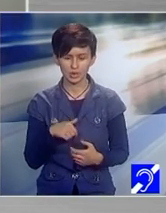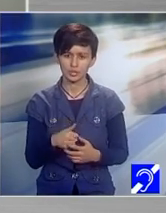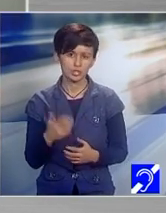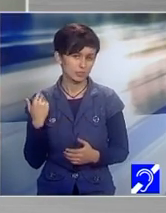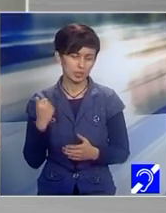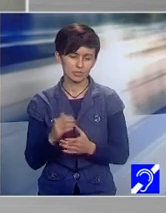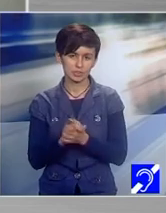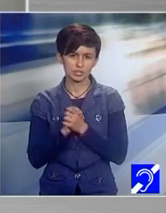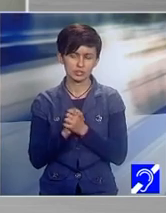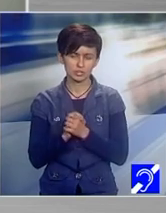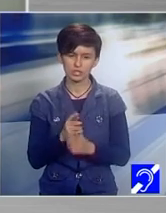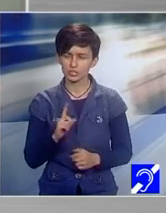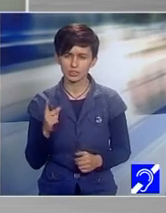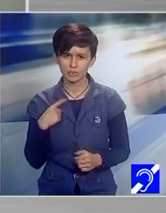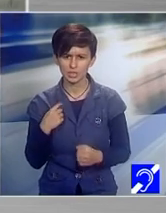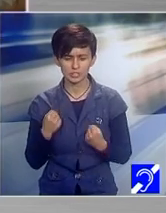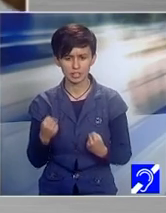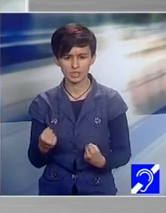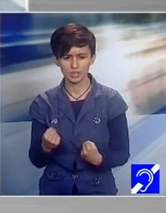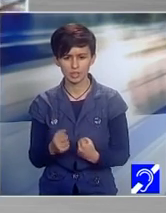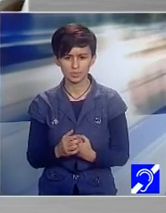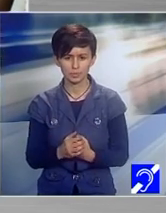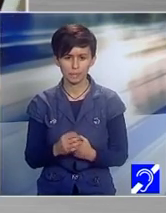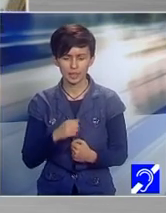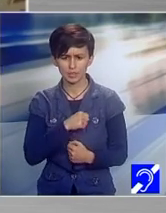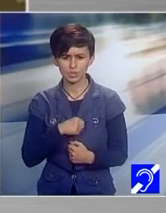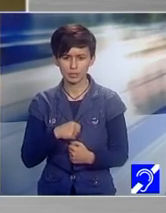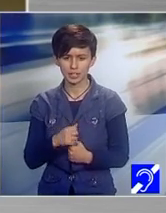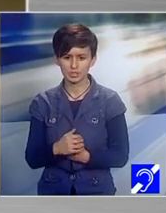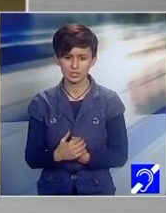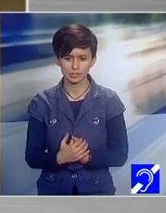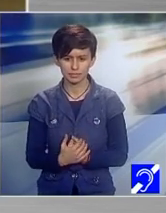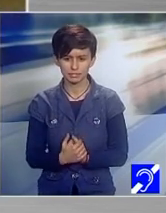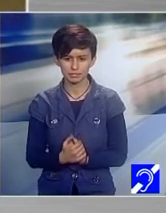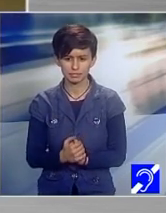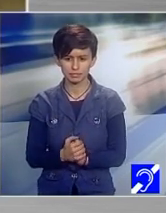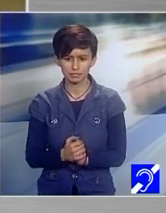spun așa. Deci nu este dificilă operația, se suturează patru vase mari, patru